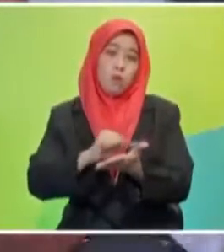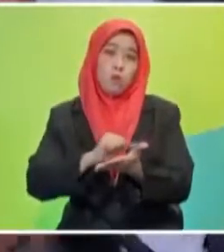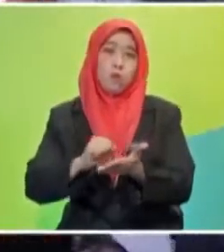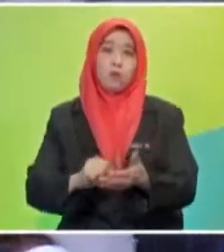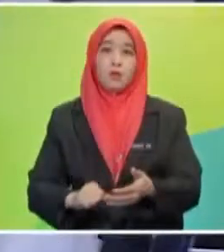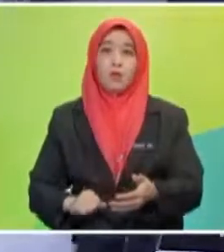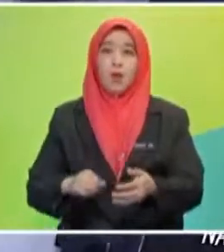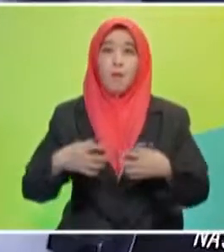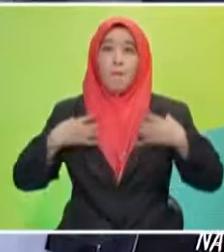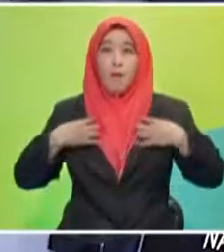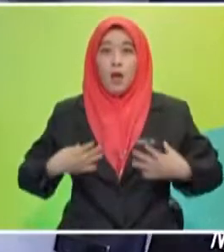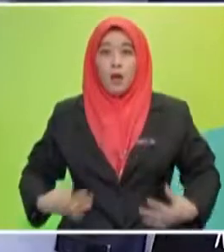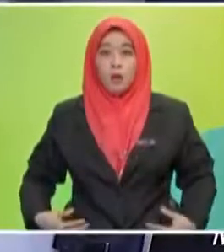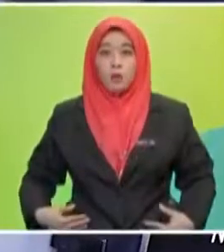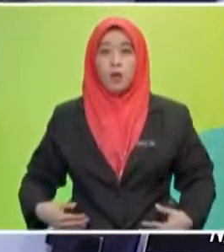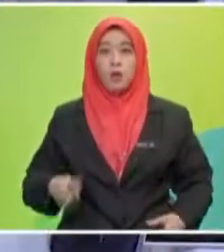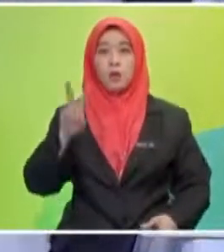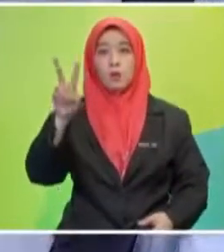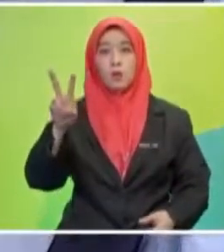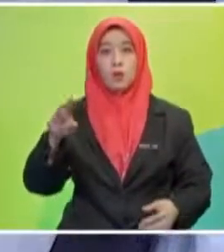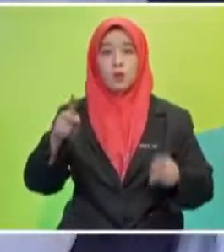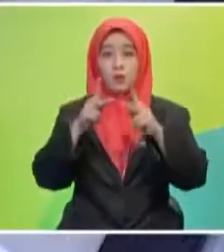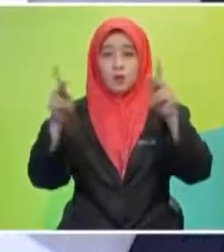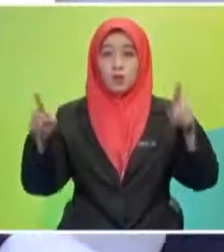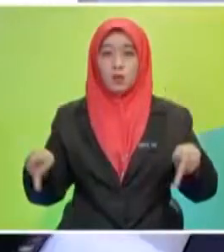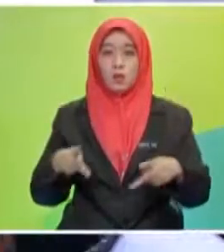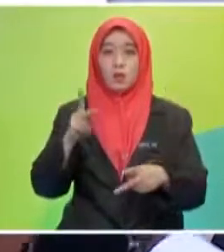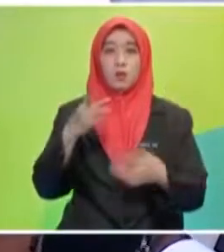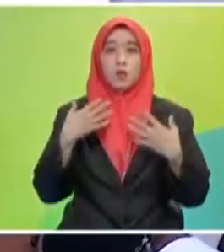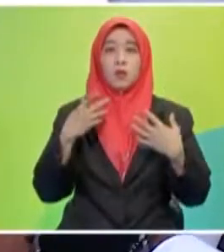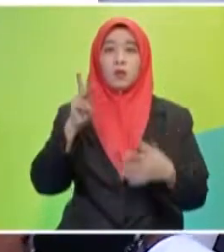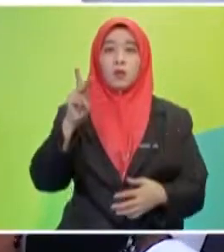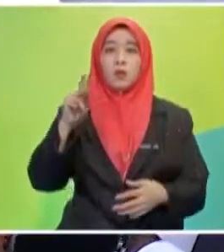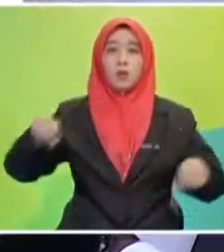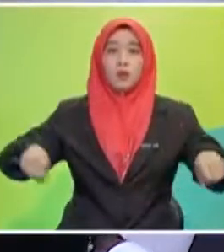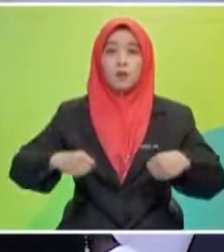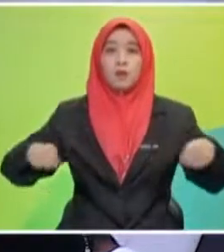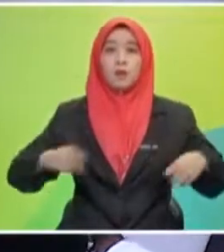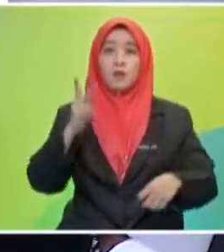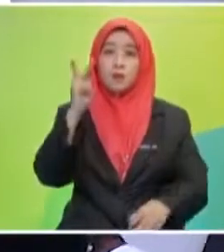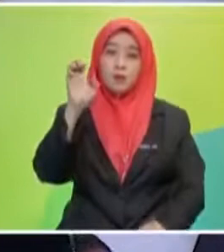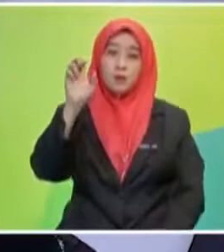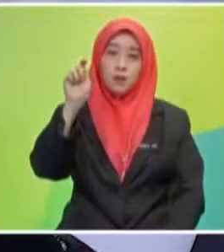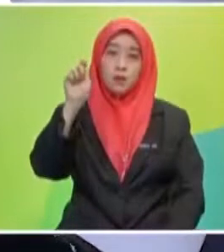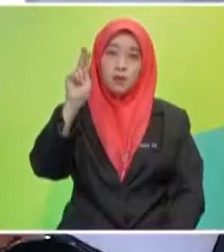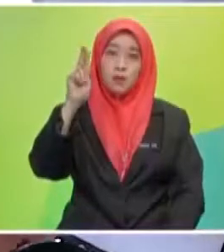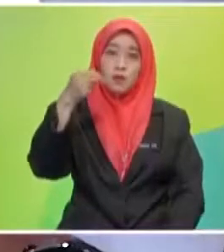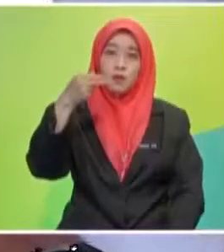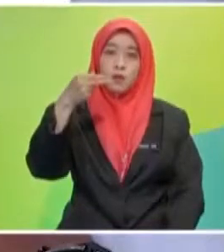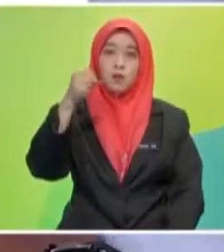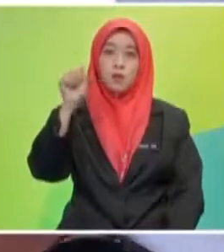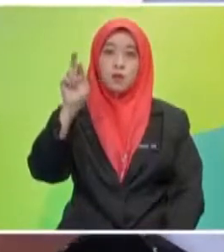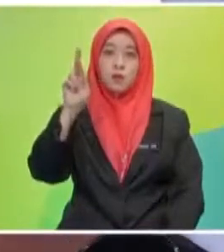G2 yang kedua ketua ketuanya adem menggunakan elemen electromechanical